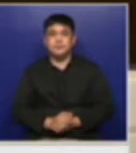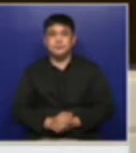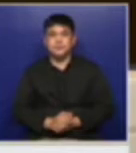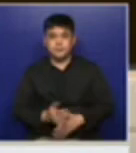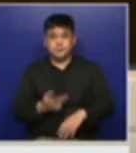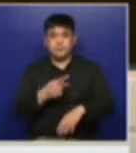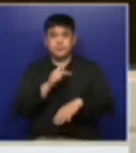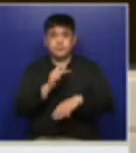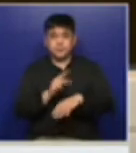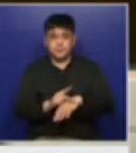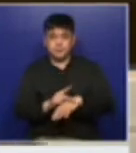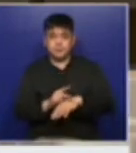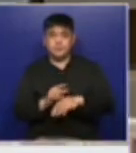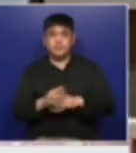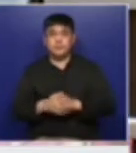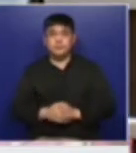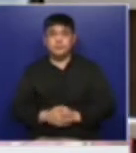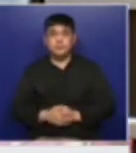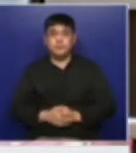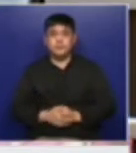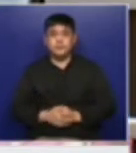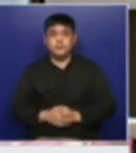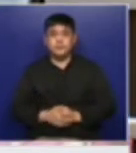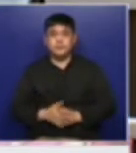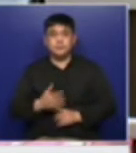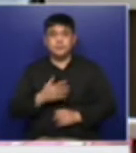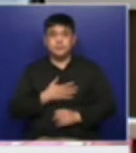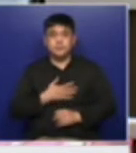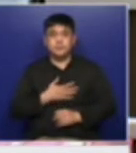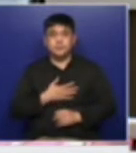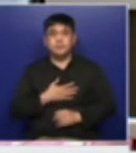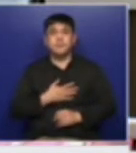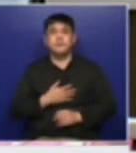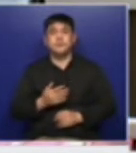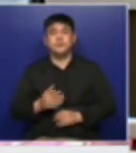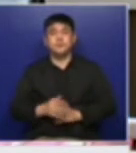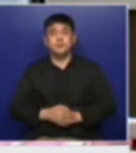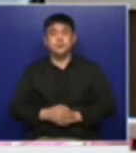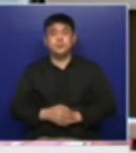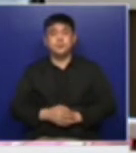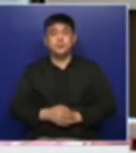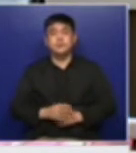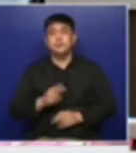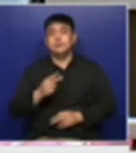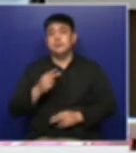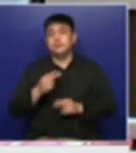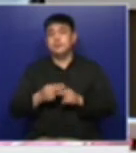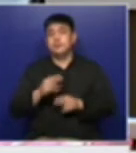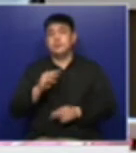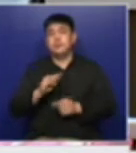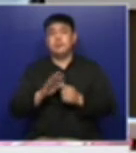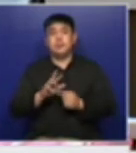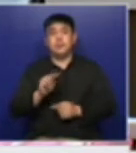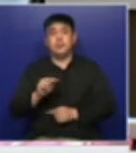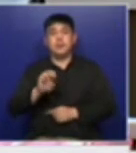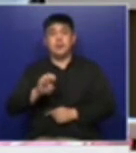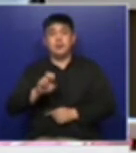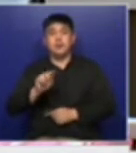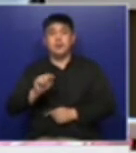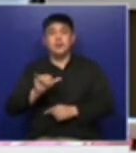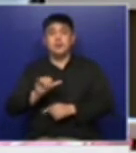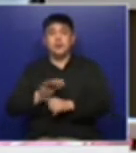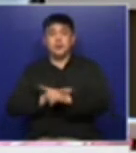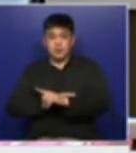ธานที่เคารพกับผมครูมานิชสังพุ่มผู้แทนสุรินทร์ถิ่นช้าง